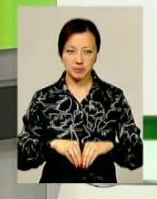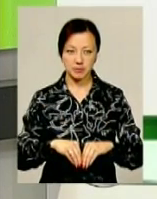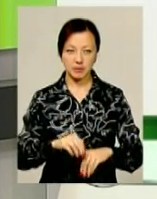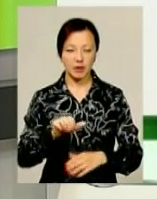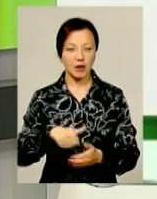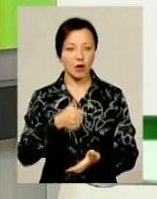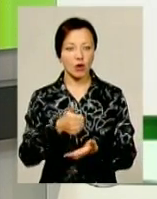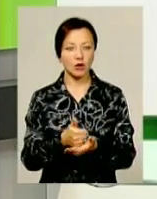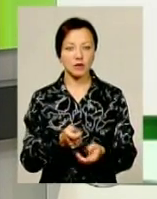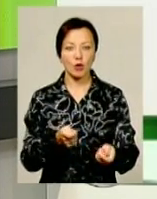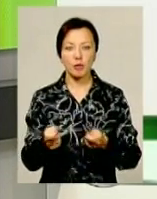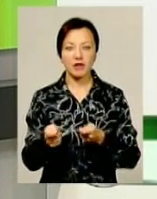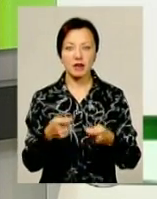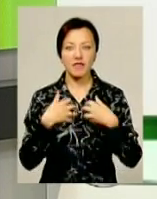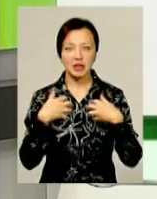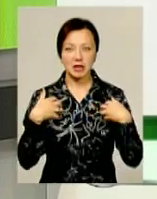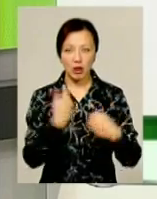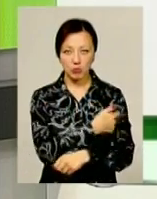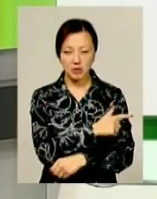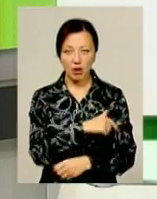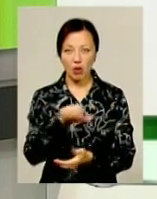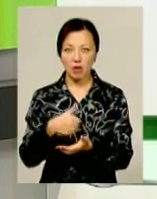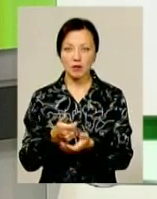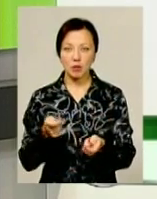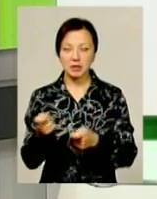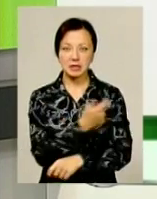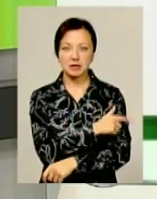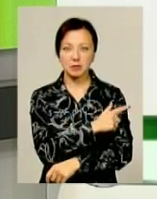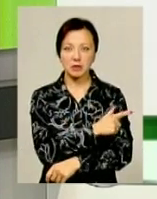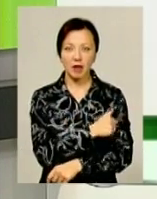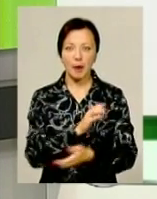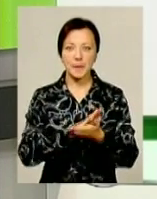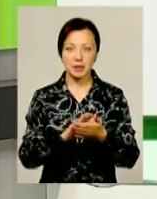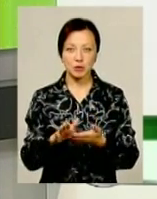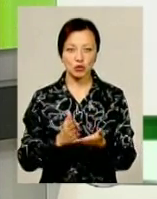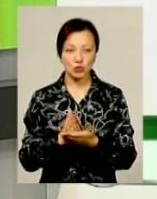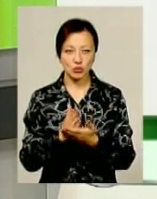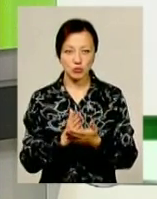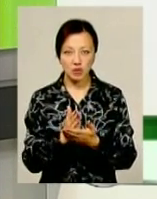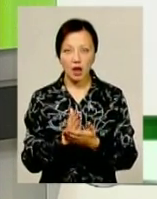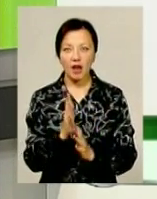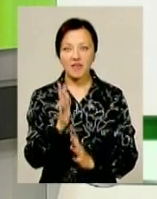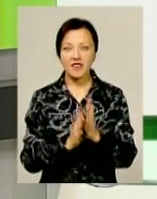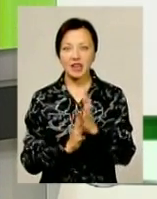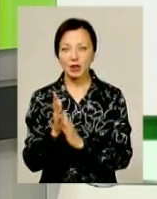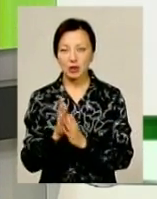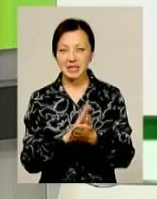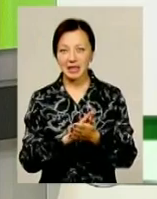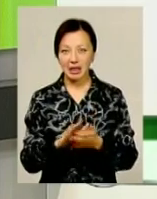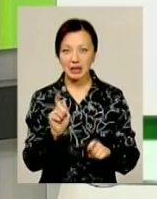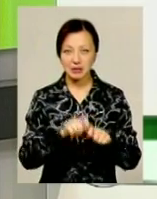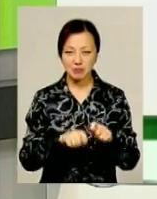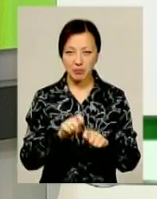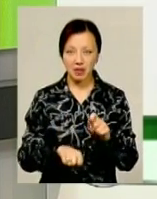головне управління ветеринарної медицини, головне управління санітарно-епідеміологічної служби, фітосанітарна інспекція,